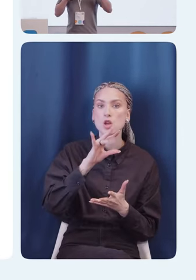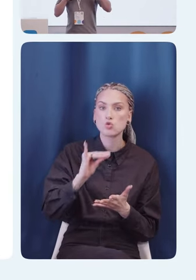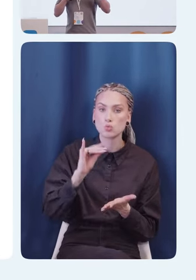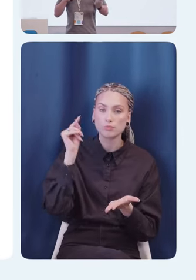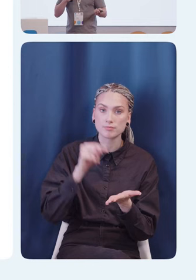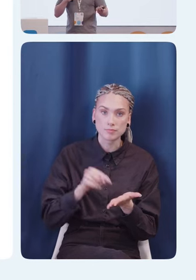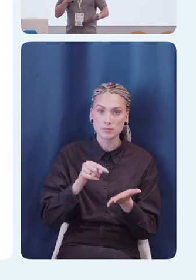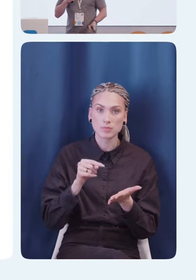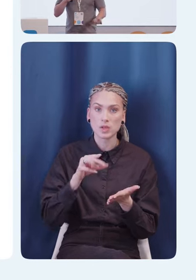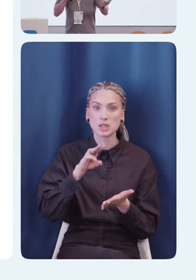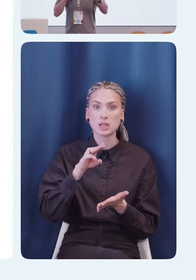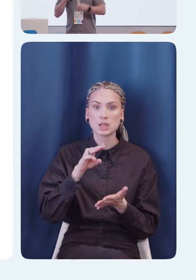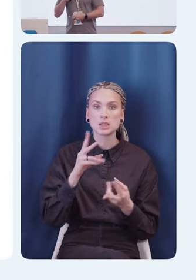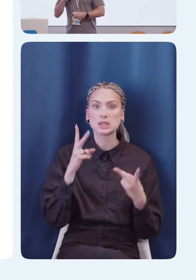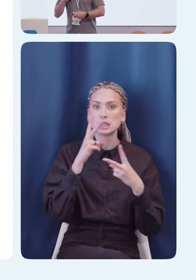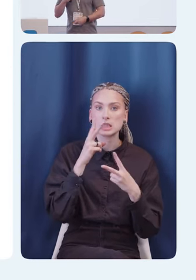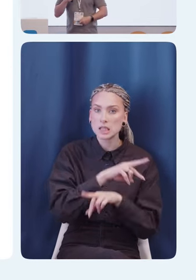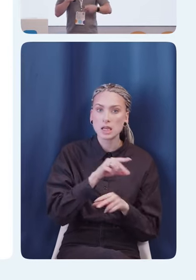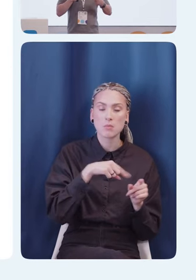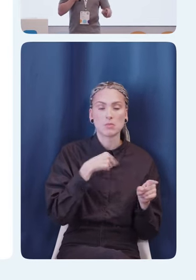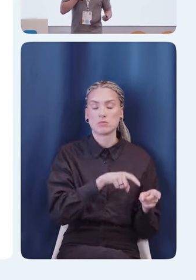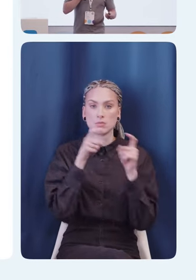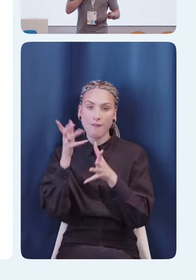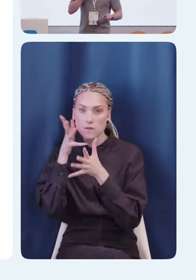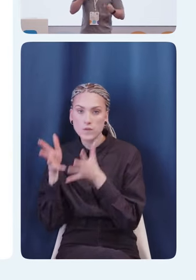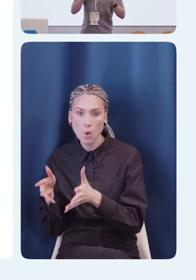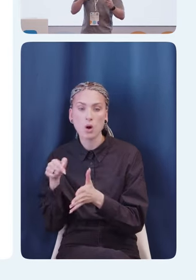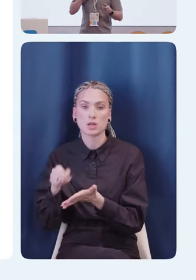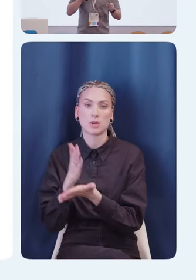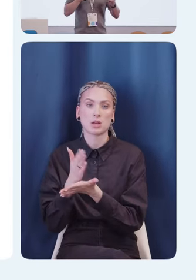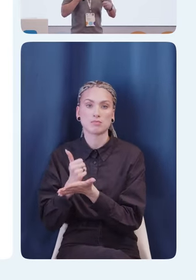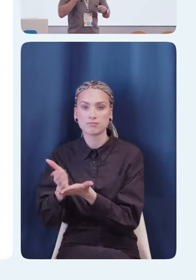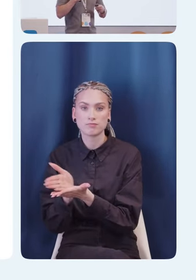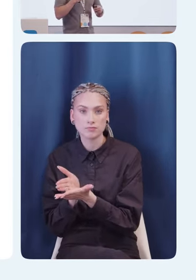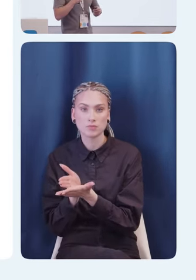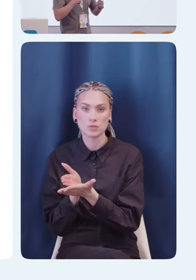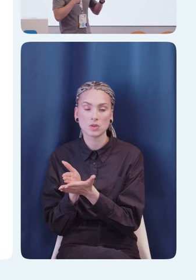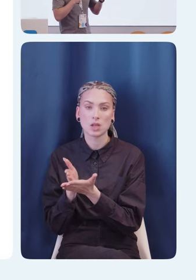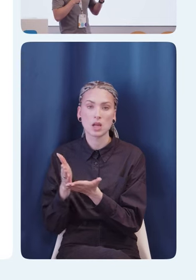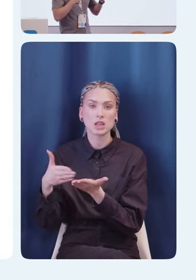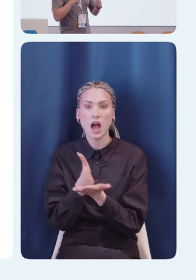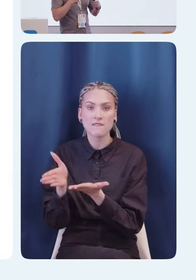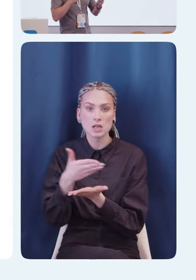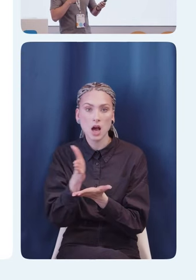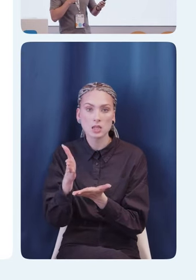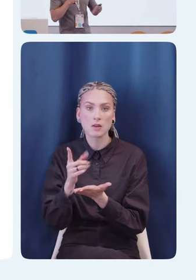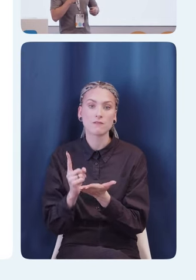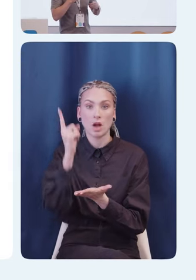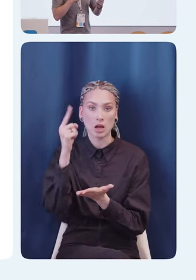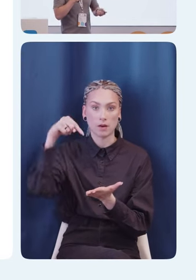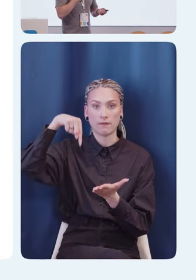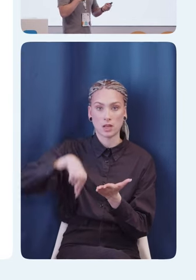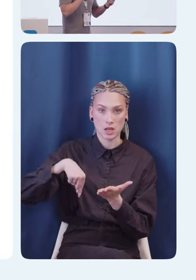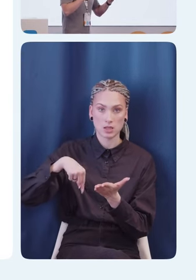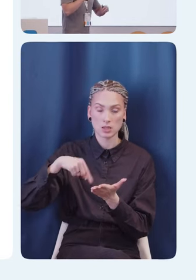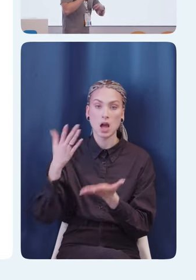с триггера, мы перебрасываем фокус, обеспечиваем там навигацию с помощью стрелок вверх-вниз, а